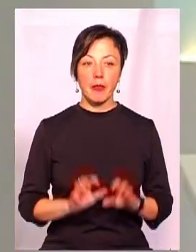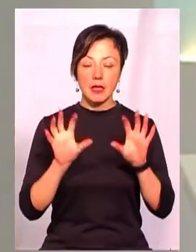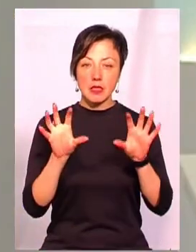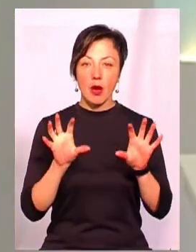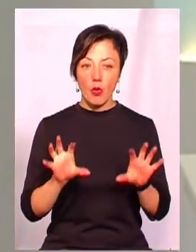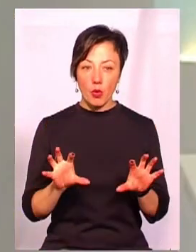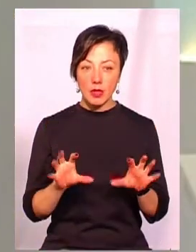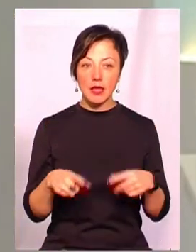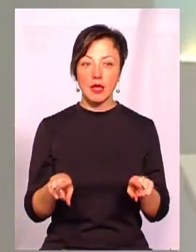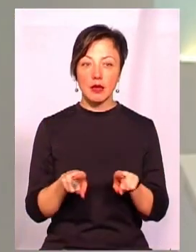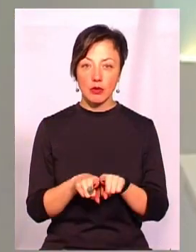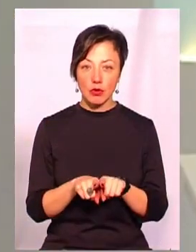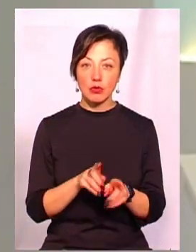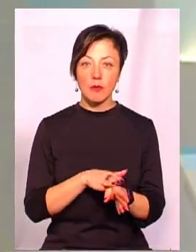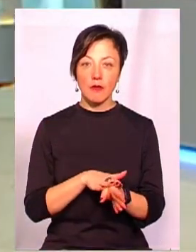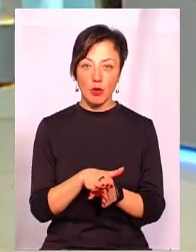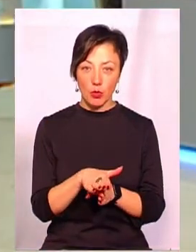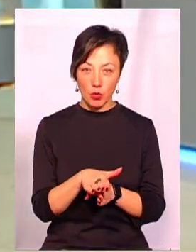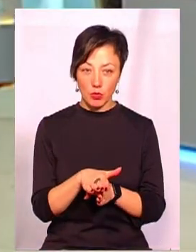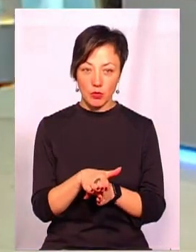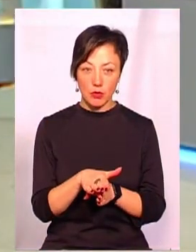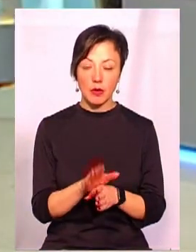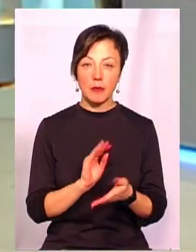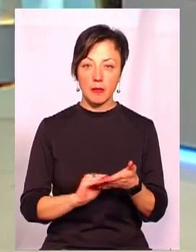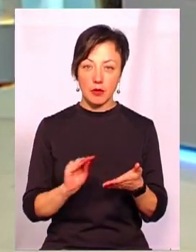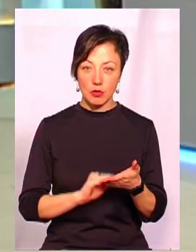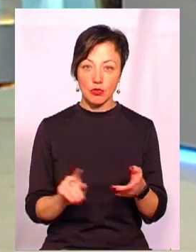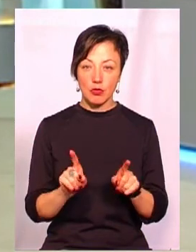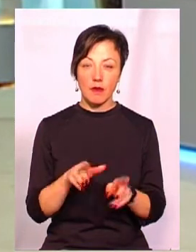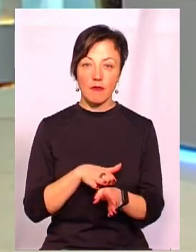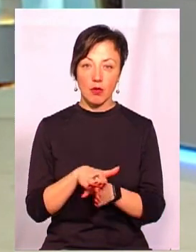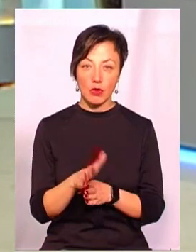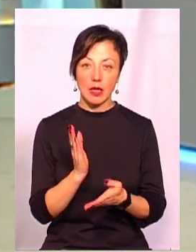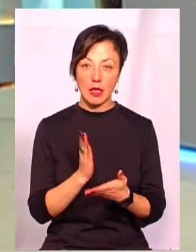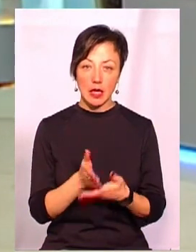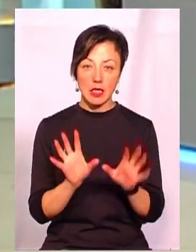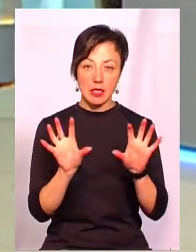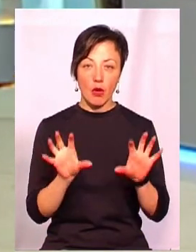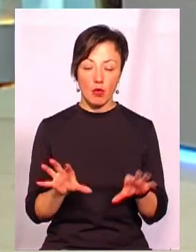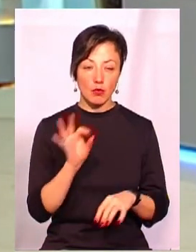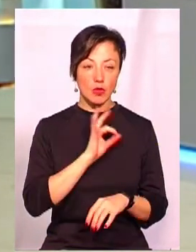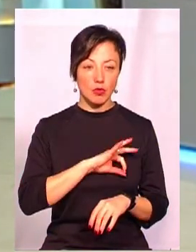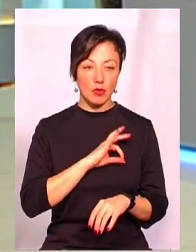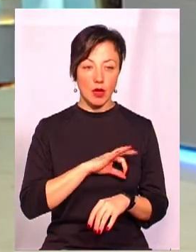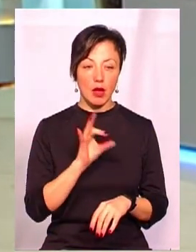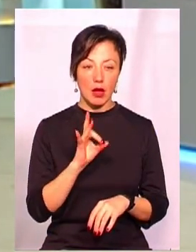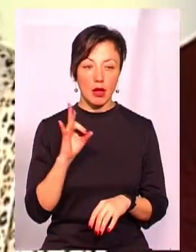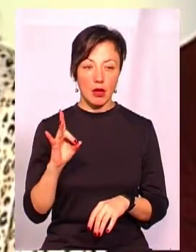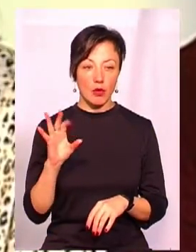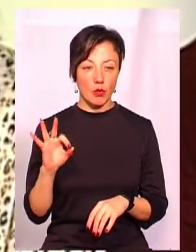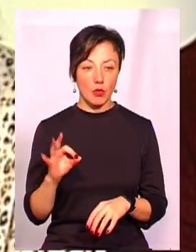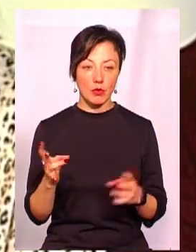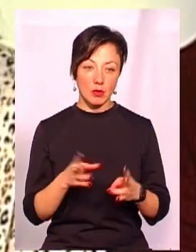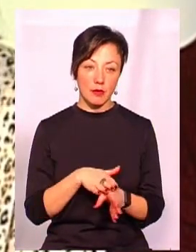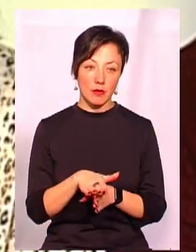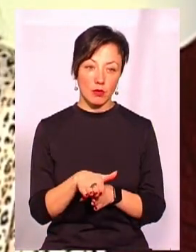Закони вони для того, щоб їх дотримуватися. Так, закони для того і пишуться, для того, щоб їх виконувати. Є закон про застосування РРО, значить його